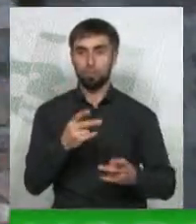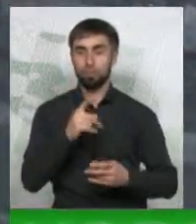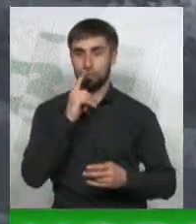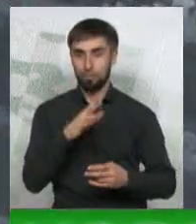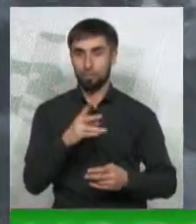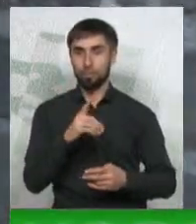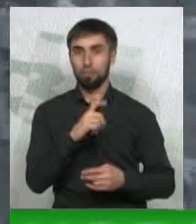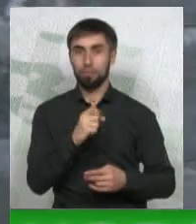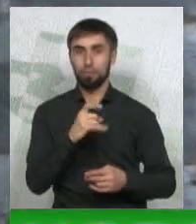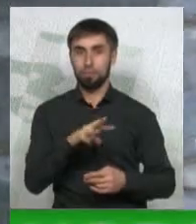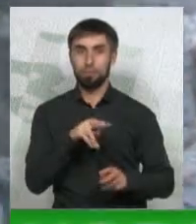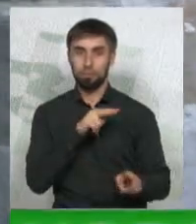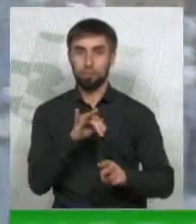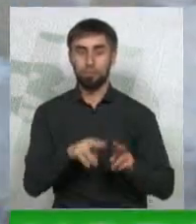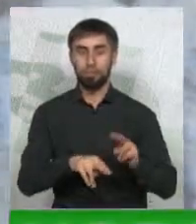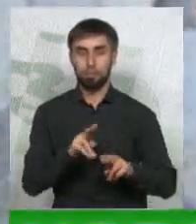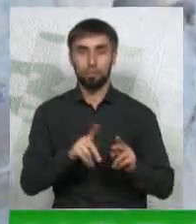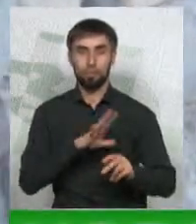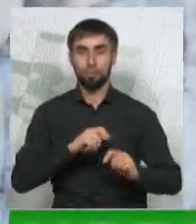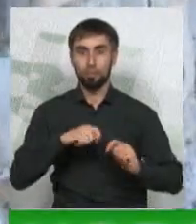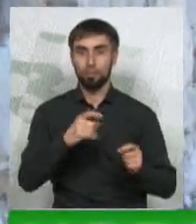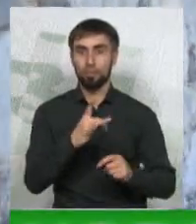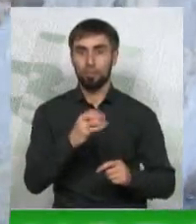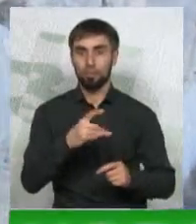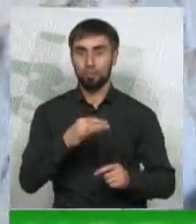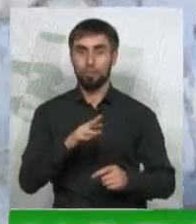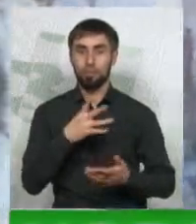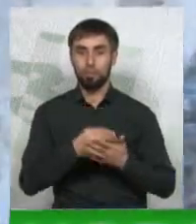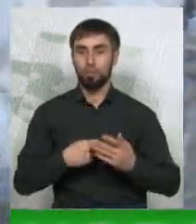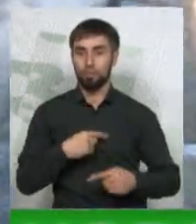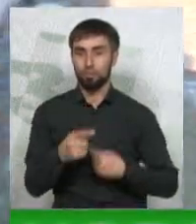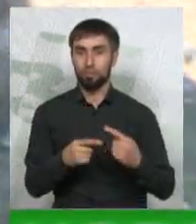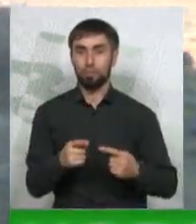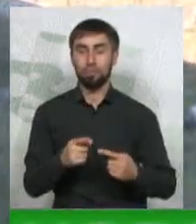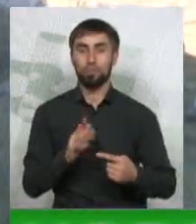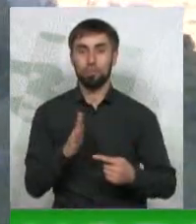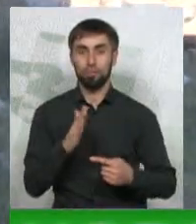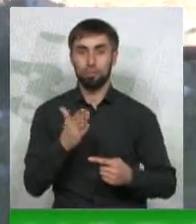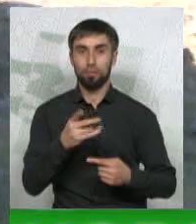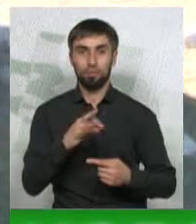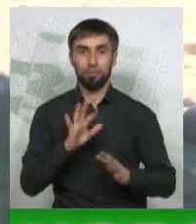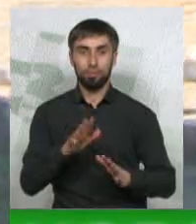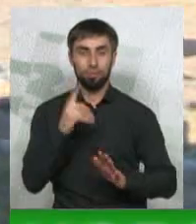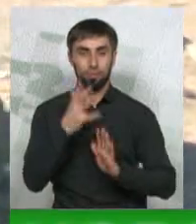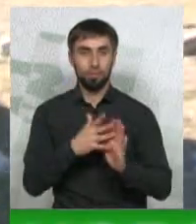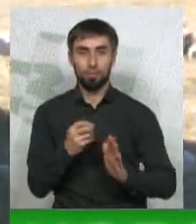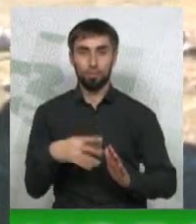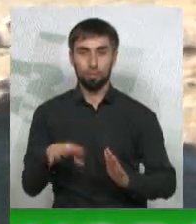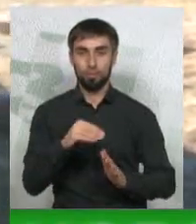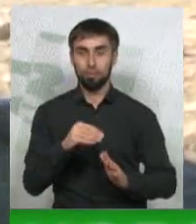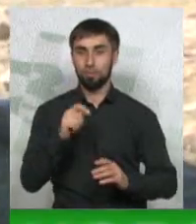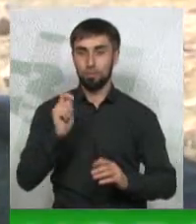угрожает. За храмом следят и реставрируют, чтобы передать реликвии наших предков следующим поколениям. Вот только понимают это не все.